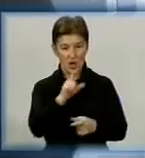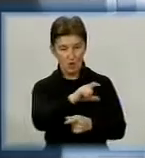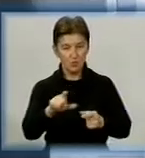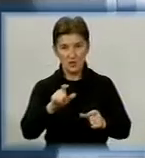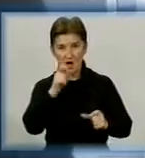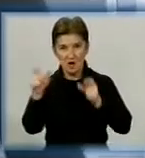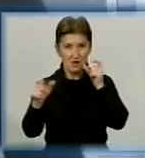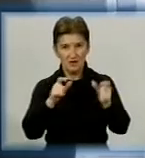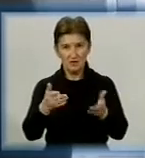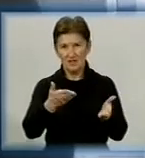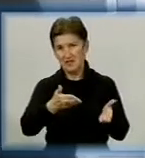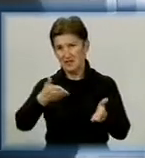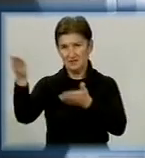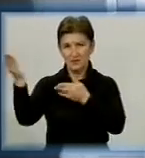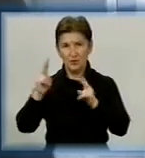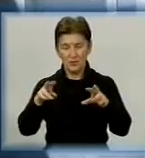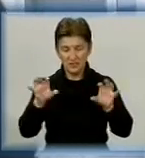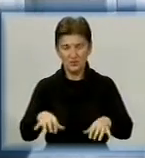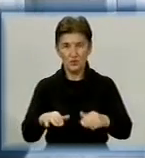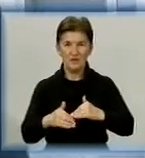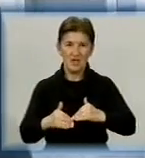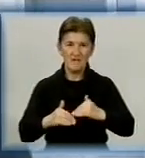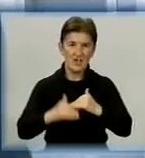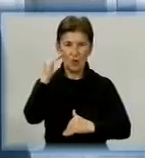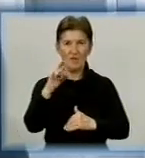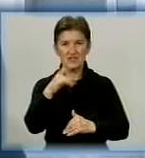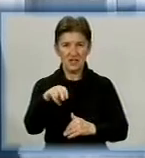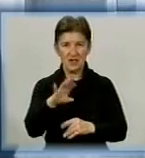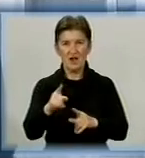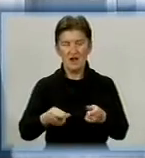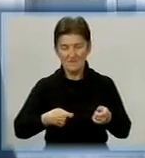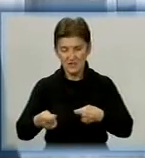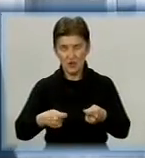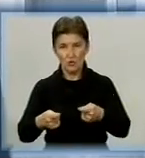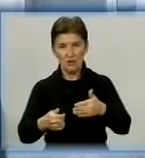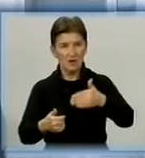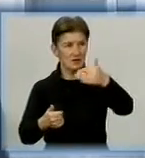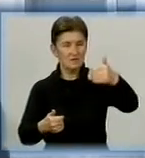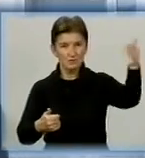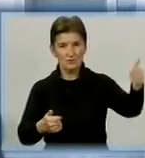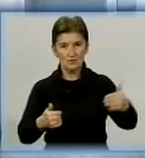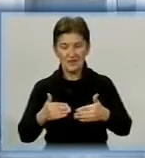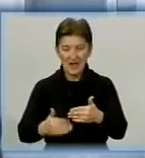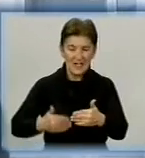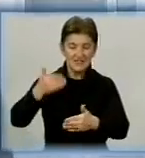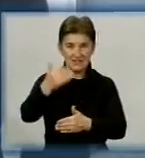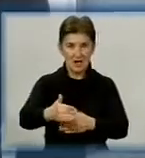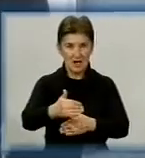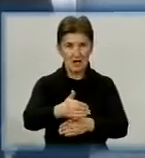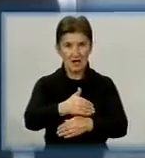Идите пикетируйте администрацию президента, Верховную Раду. Торговли за пределами рынка территории не